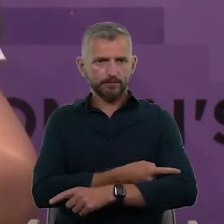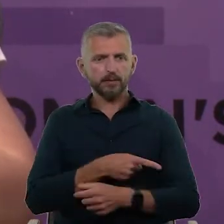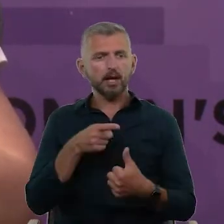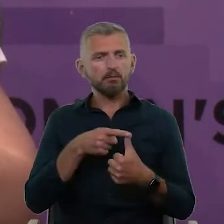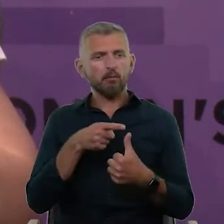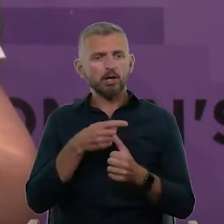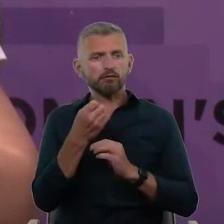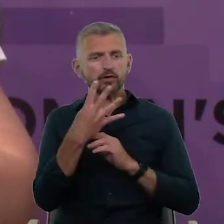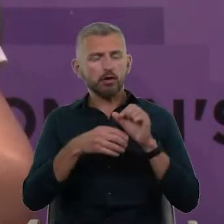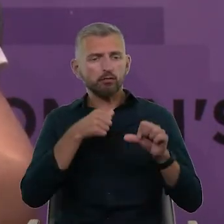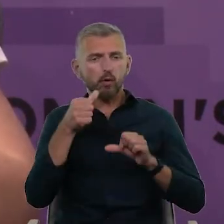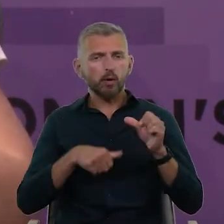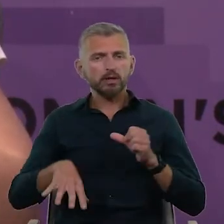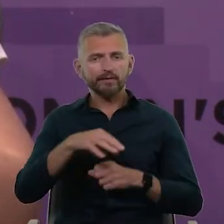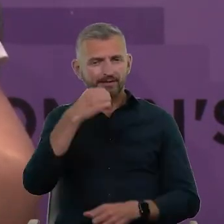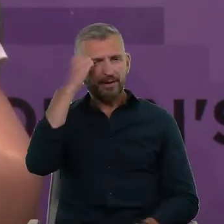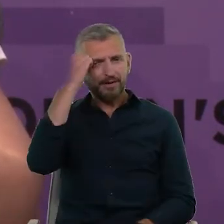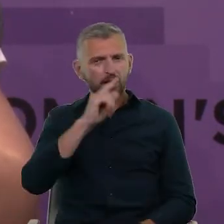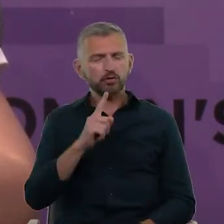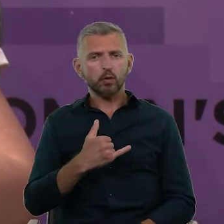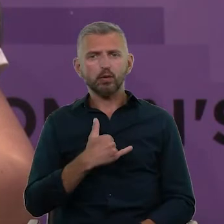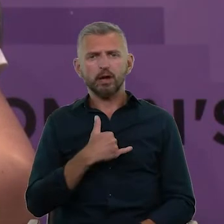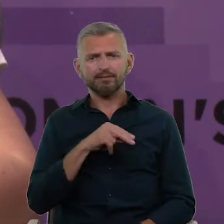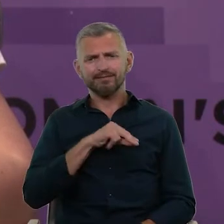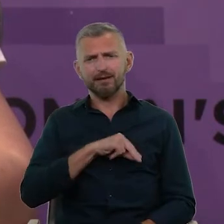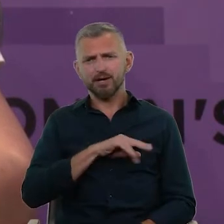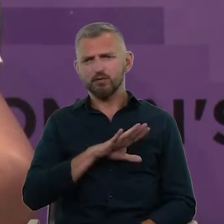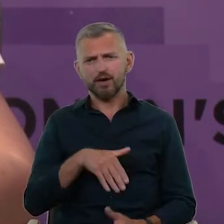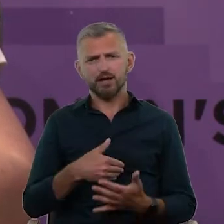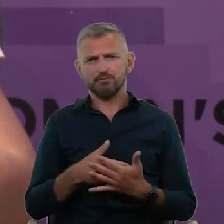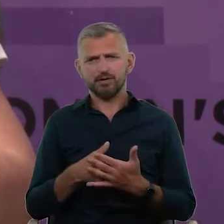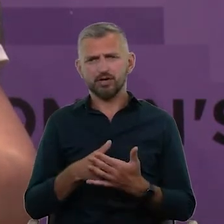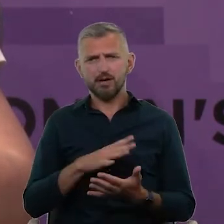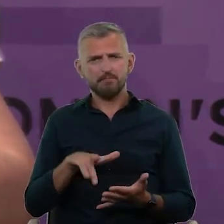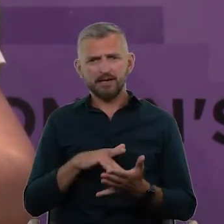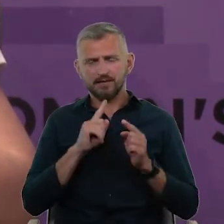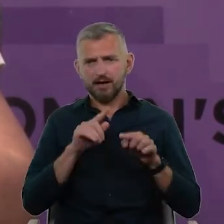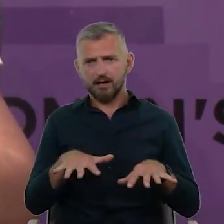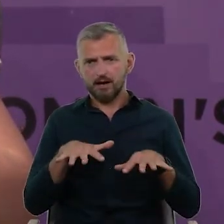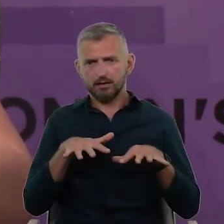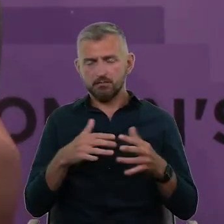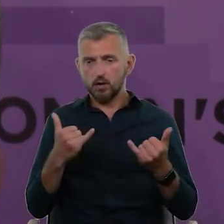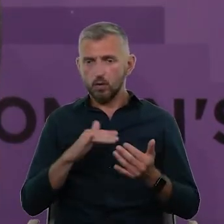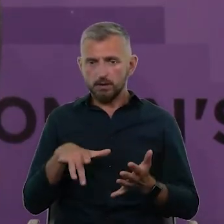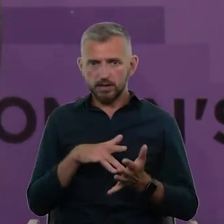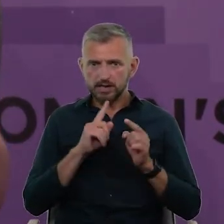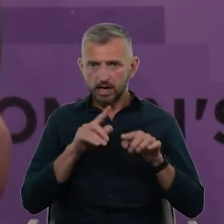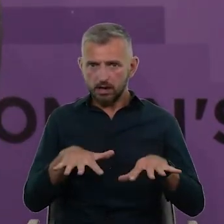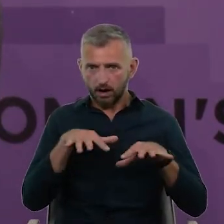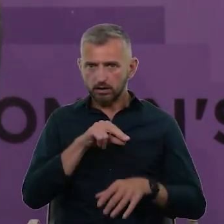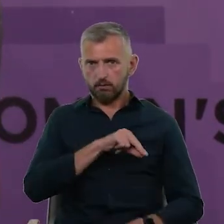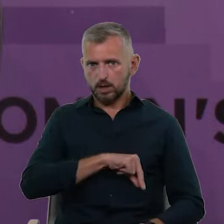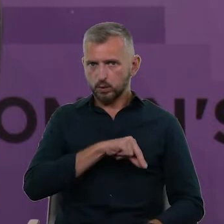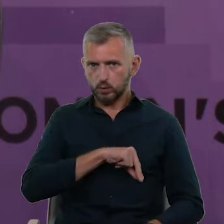по-перше, у 2014 році всі пам'ятають, що у нас не працювала майже міська рада. На сьогодні міська рада працює,